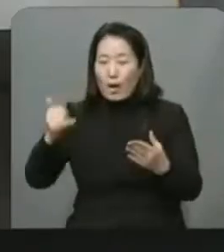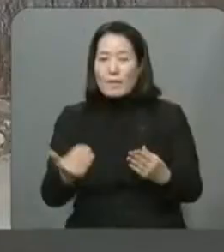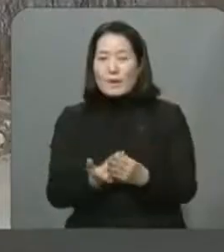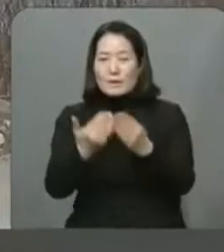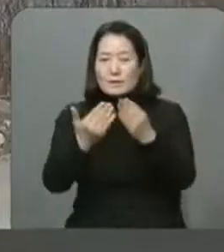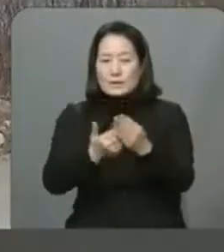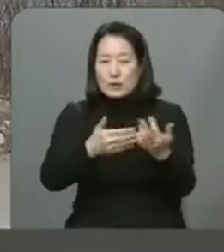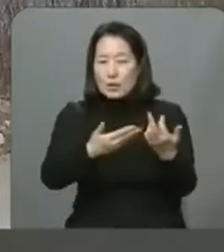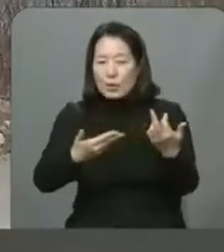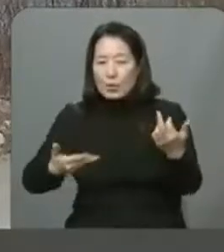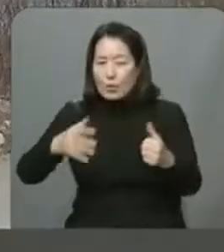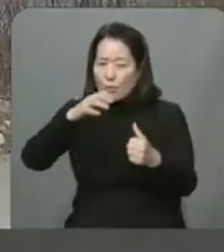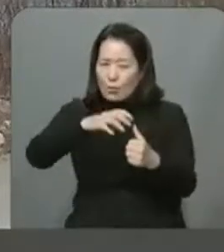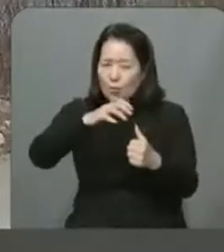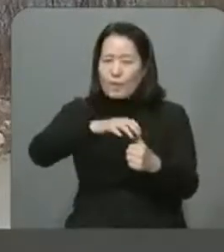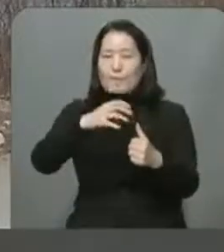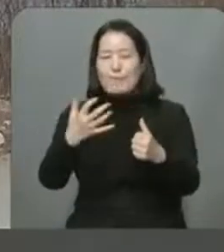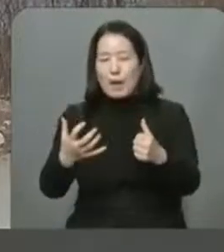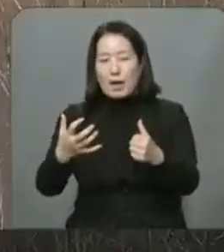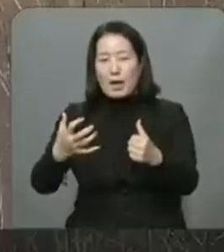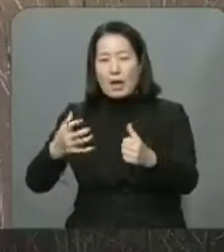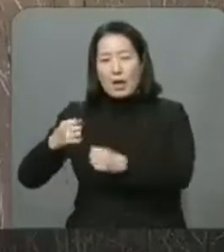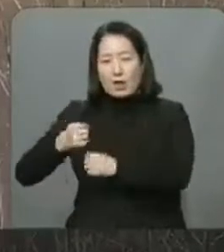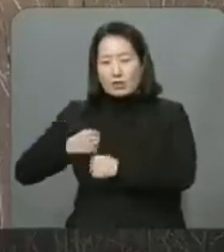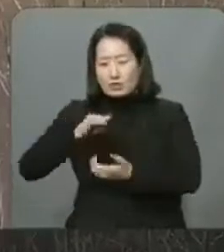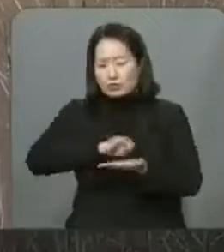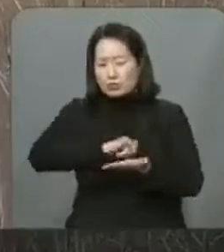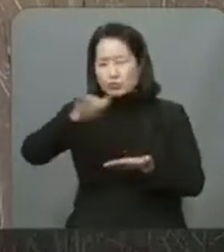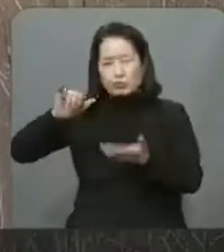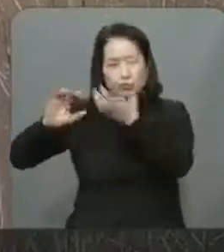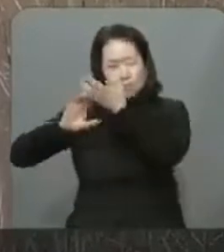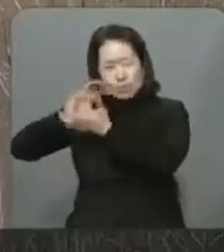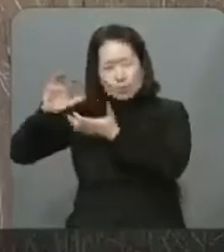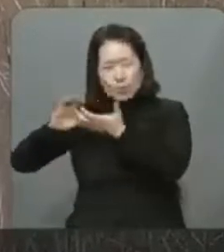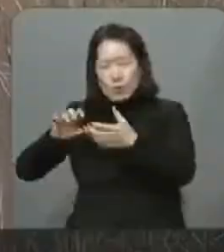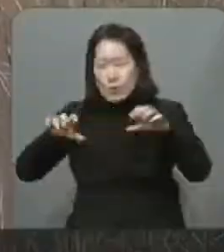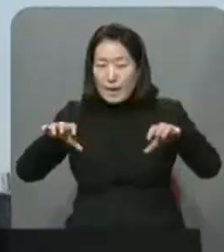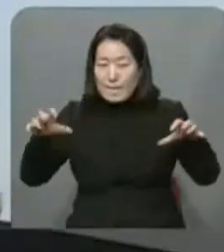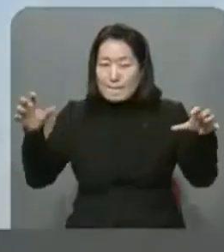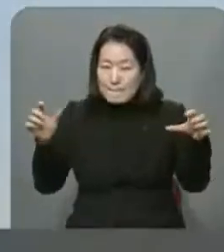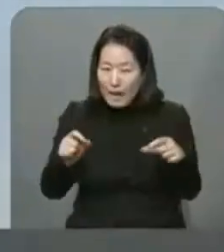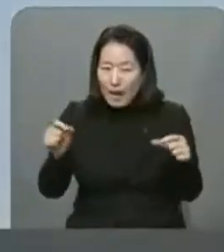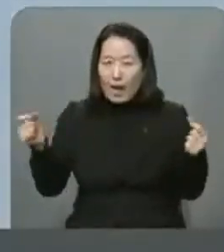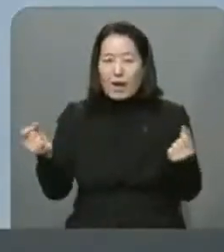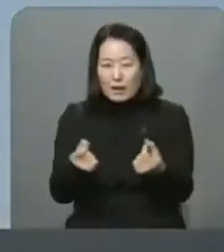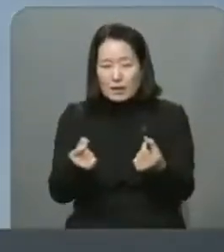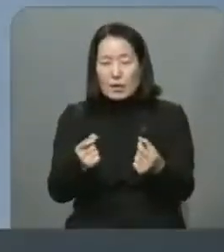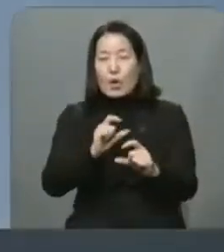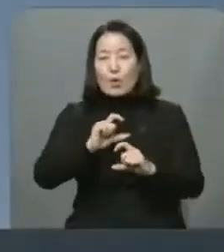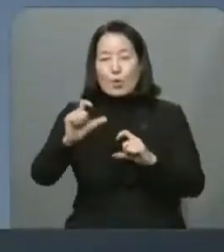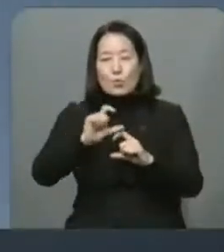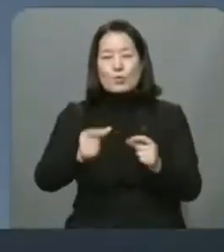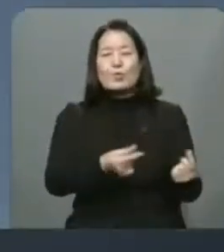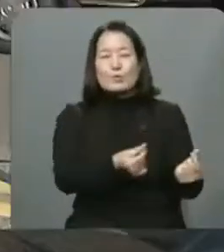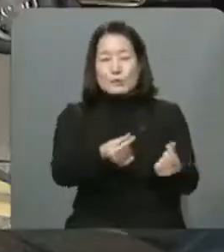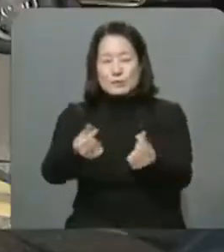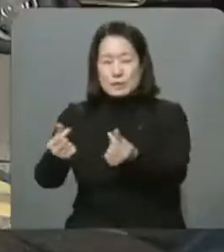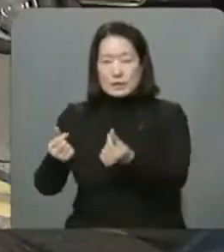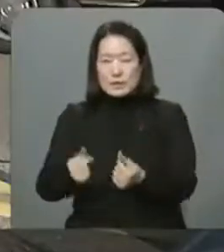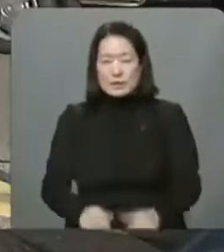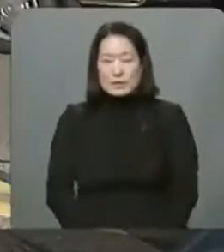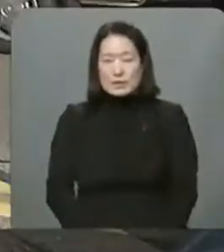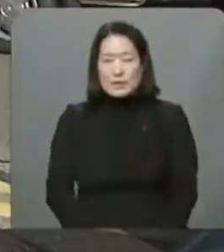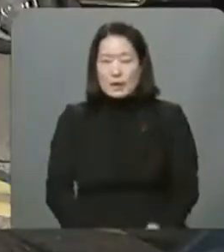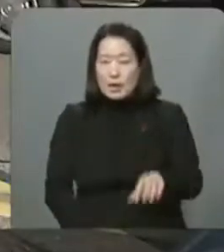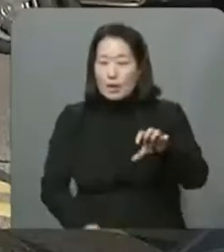상수원 보호구역 해제, 군용기 소음 문제 해결까지 지리적으로 맞닿아 있는 만큼 같은 고민을 공유하고 있습니다.